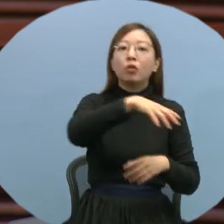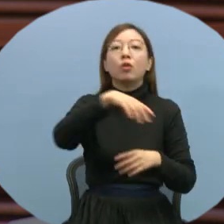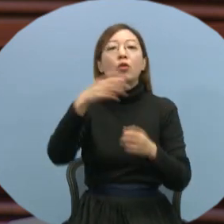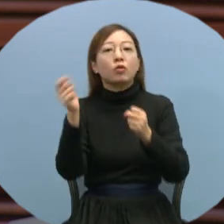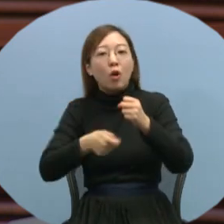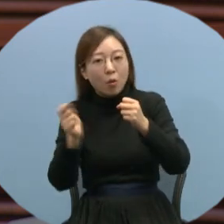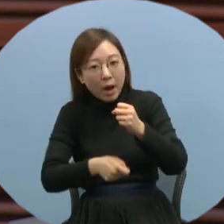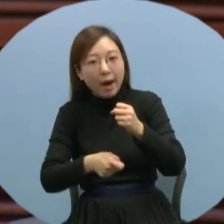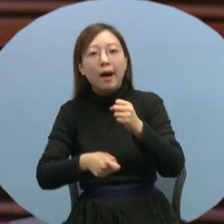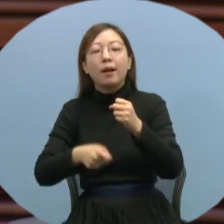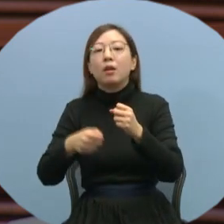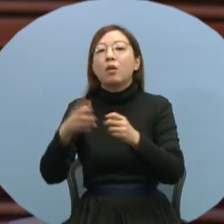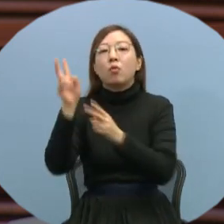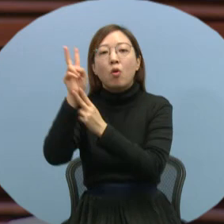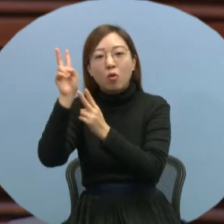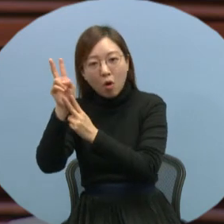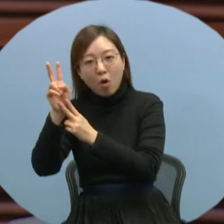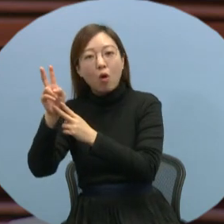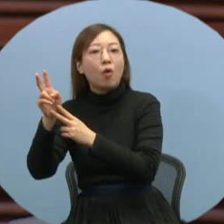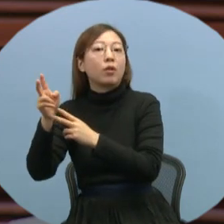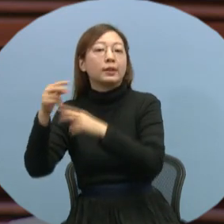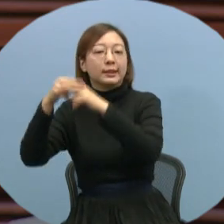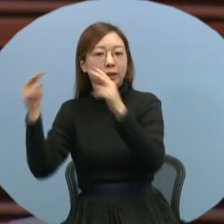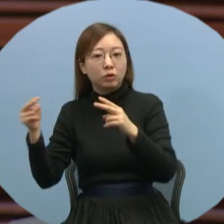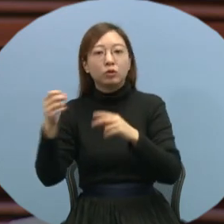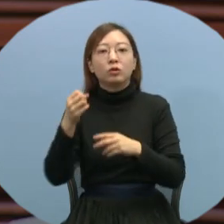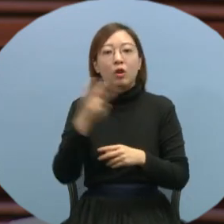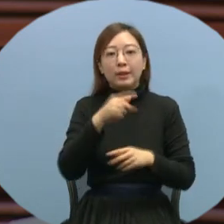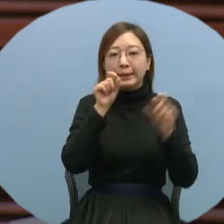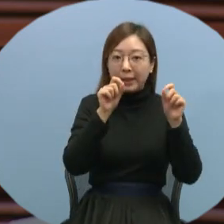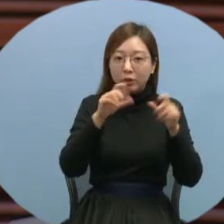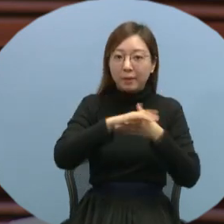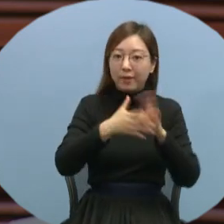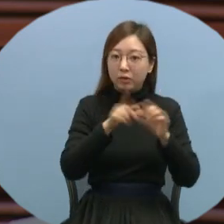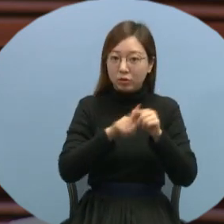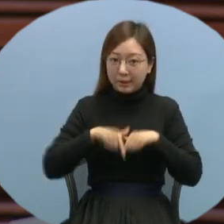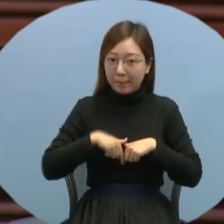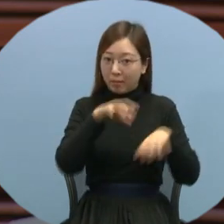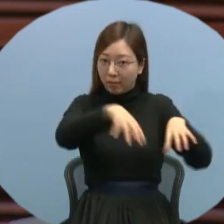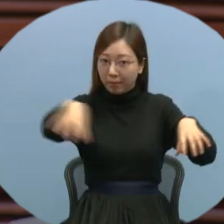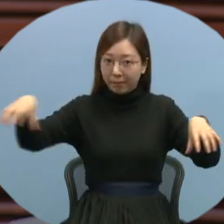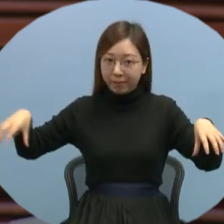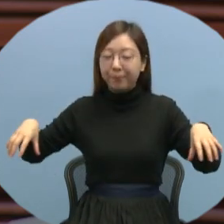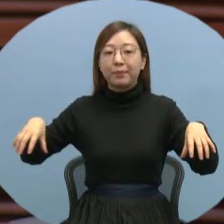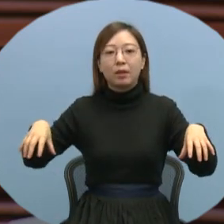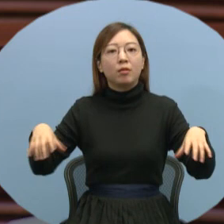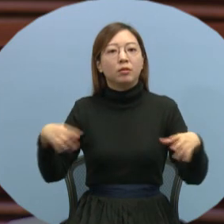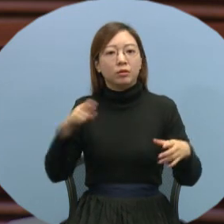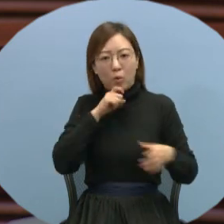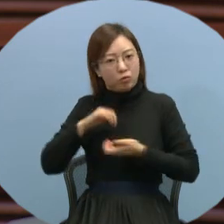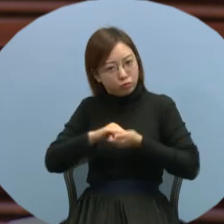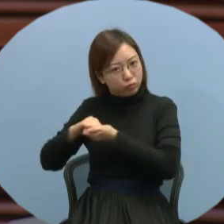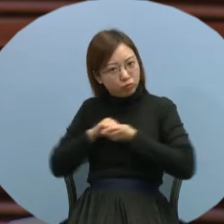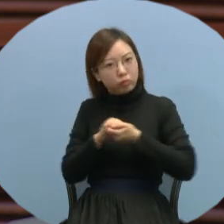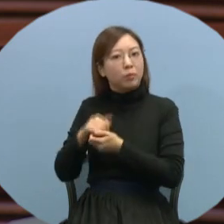鑼灣維多利亞公園、旺角花園街附近行人天橋和尖沙咀香港文化中心等多個地方採取聯合行